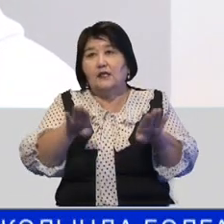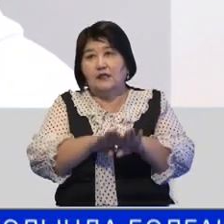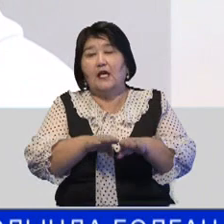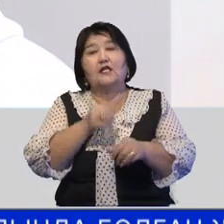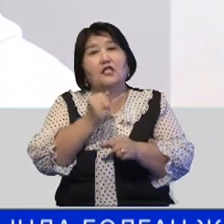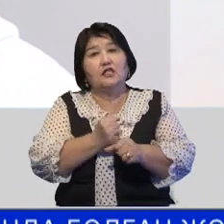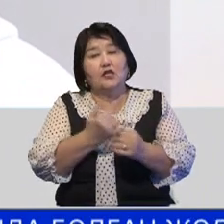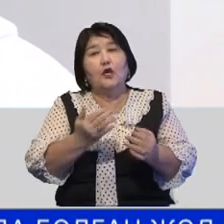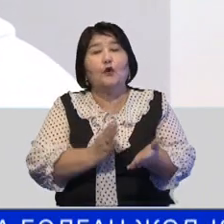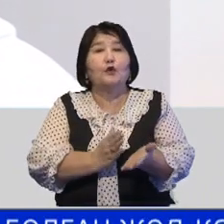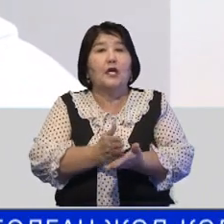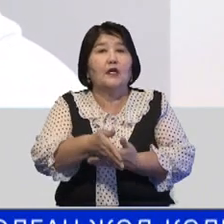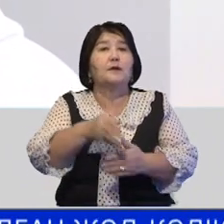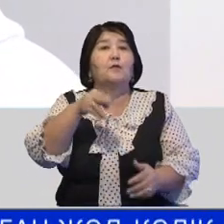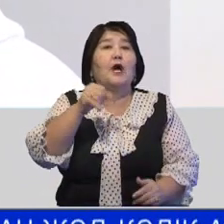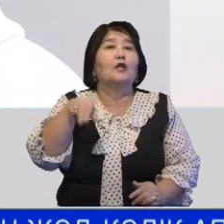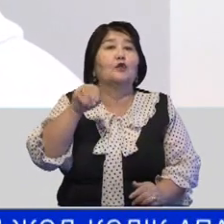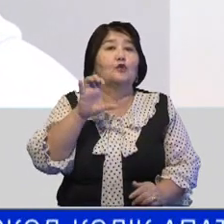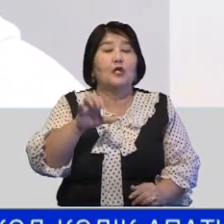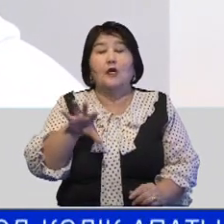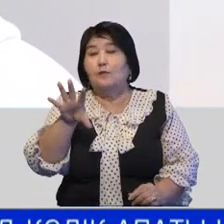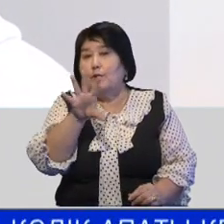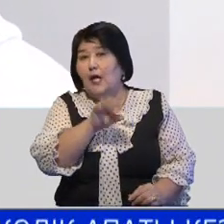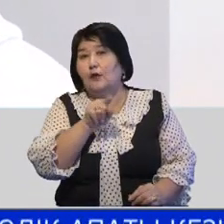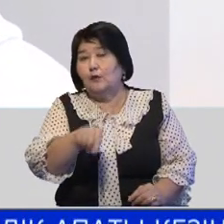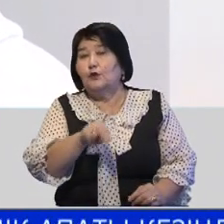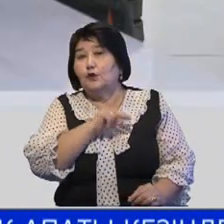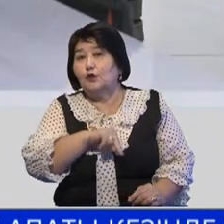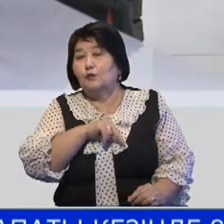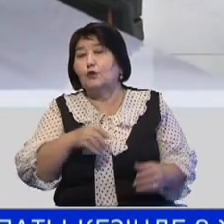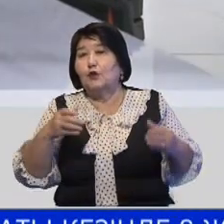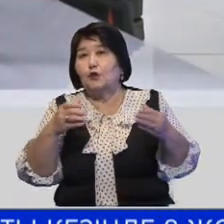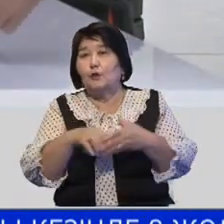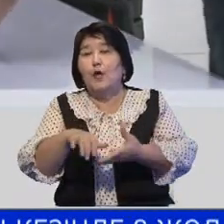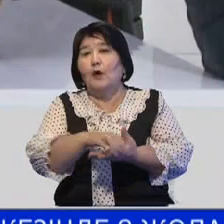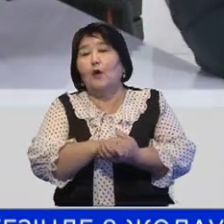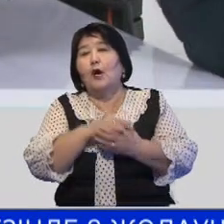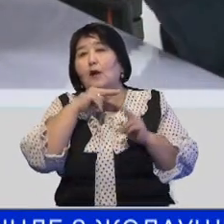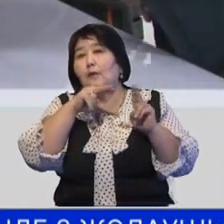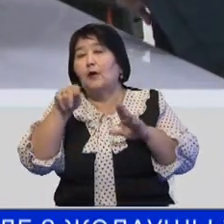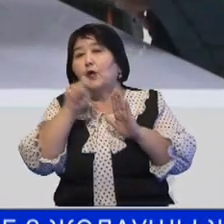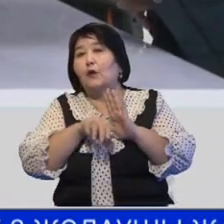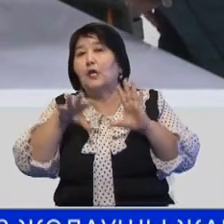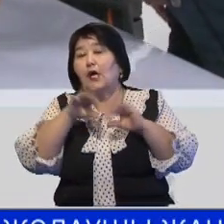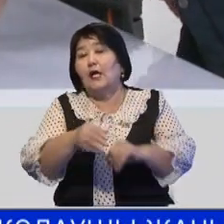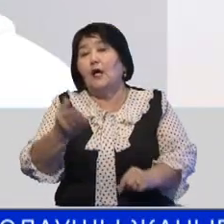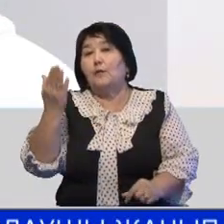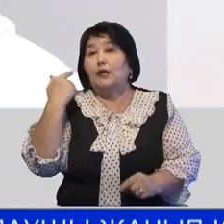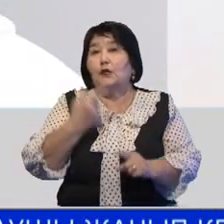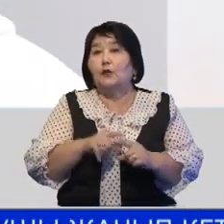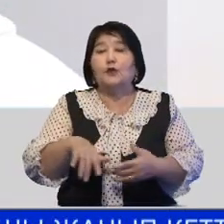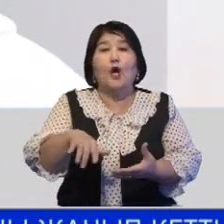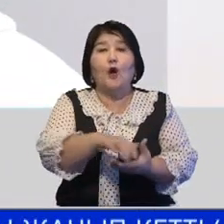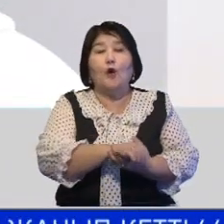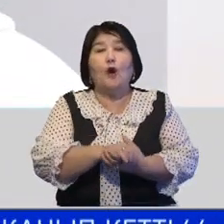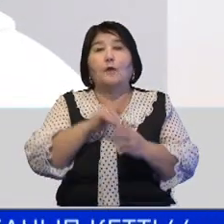жасауы, оның ішінде кіреберіс пандустары осының барлығы осы жұмысшы тобының қоғамдық бақылауында қамтылады. Былтырғы осы